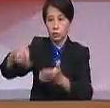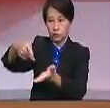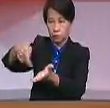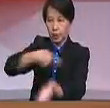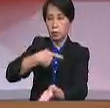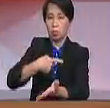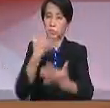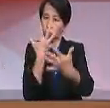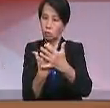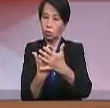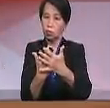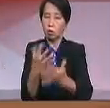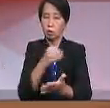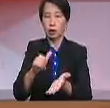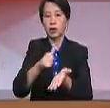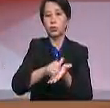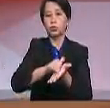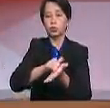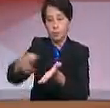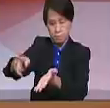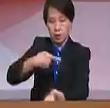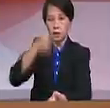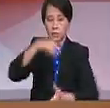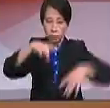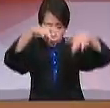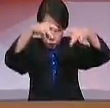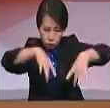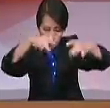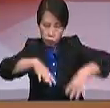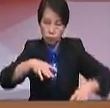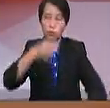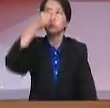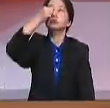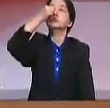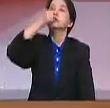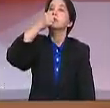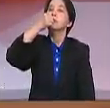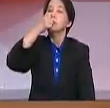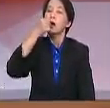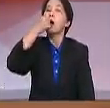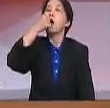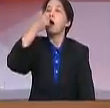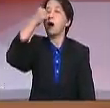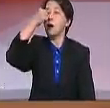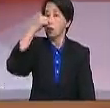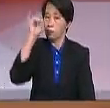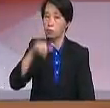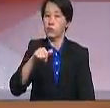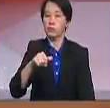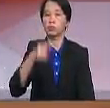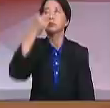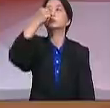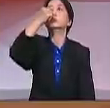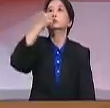kuarantin dan fee untuk ujian pengesanan COVID-19 ataupun apa nama swab